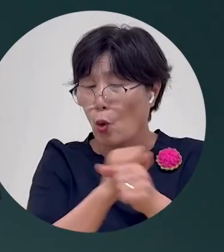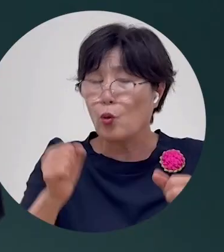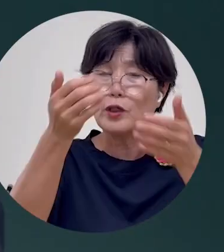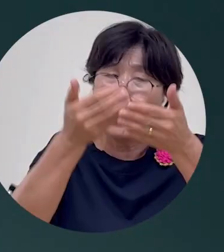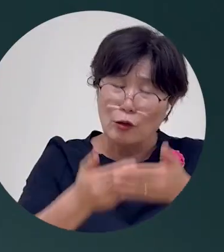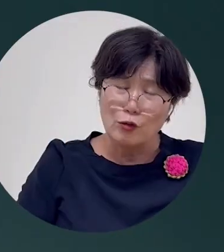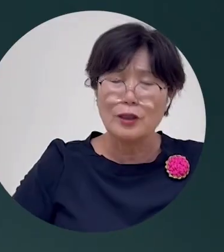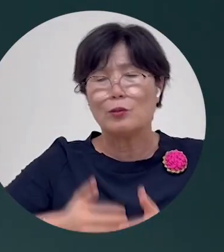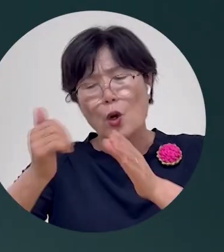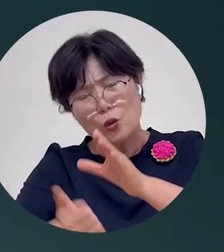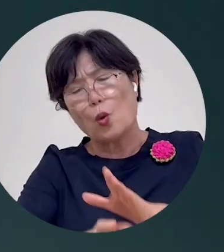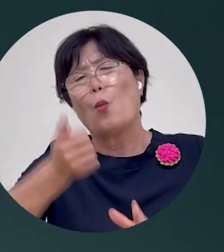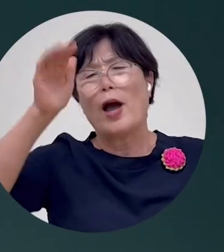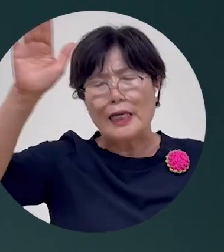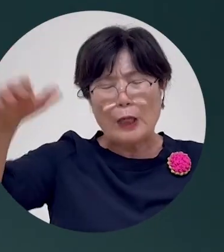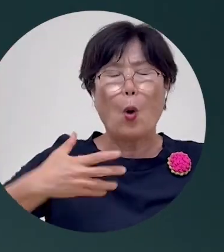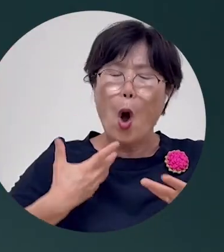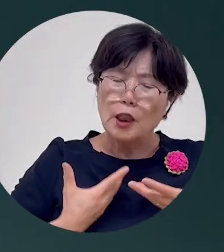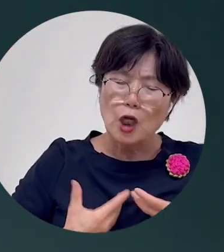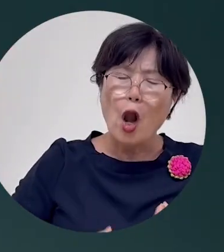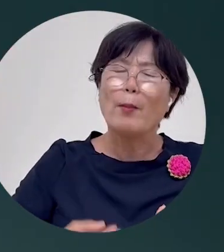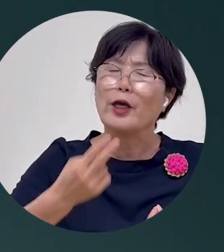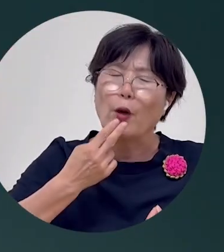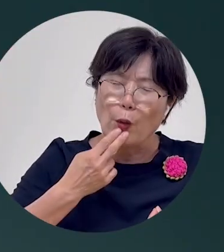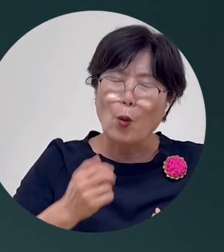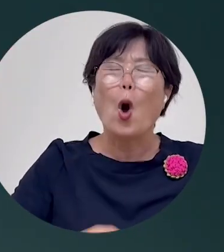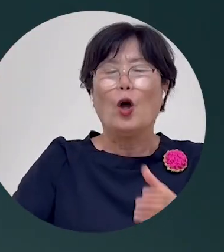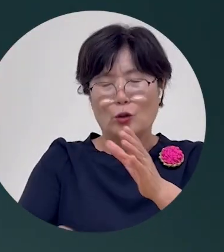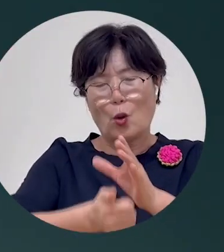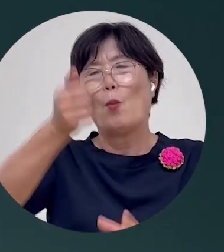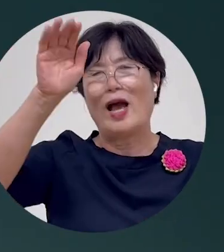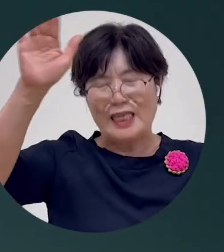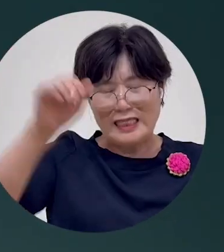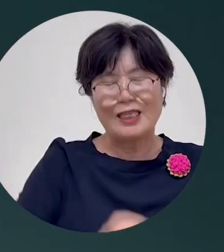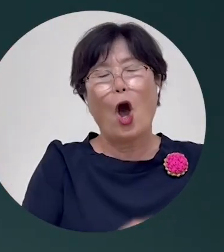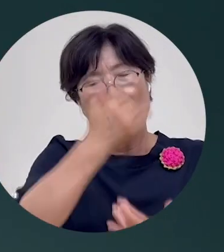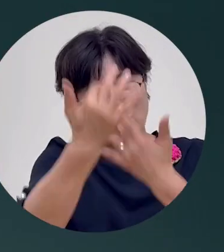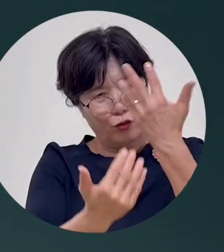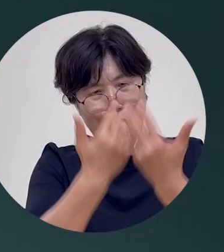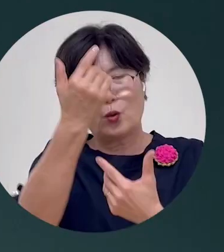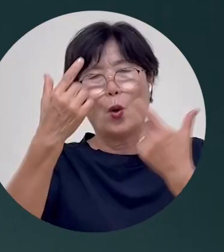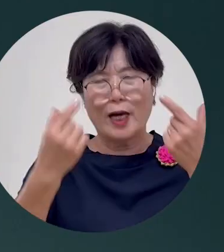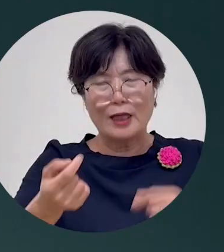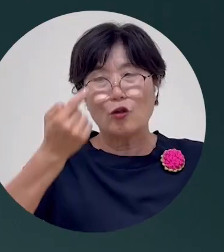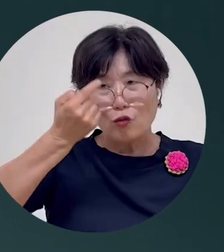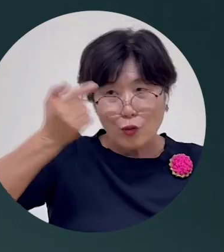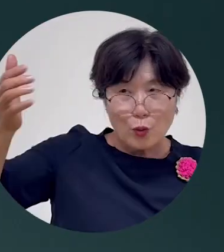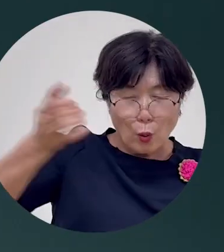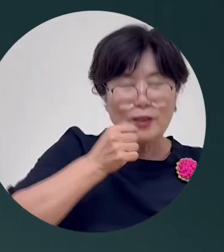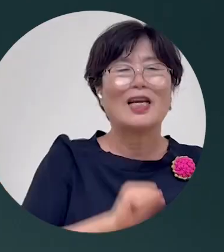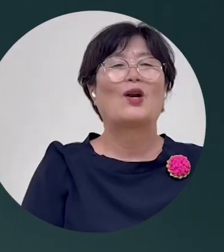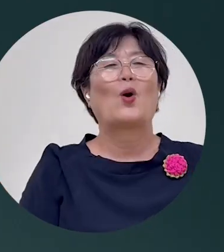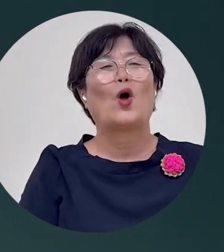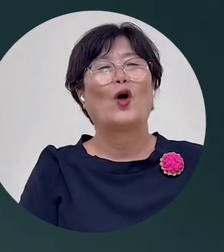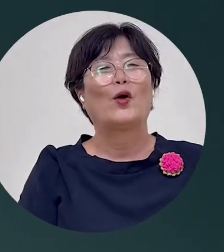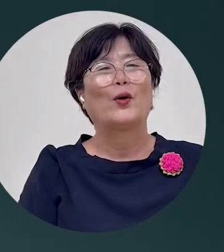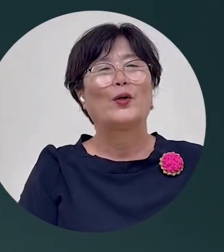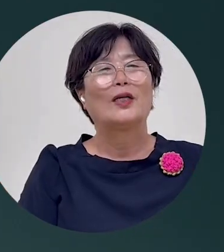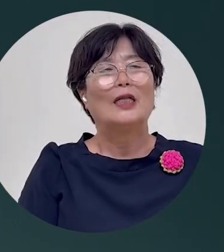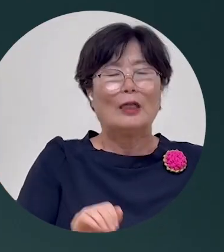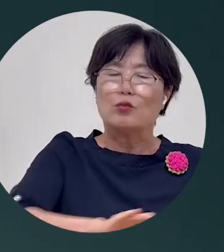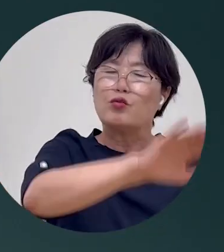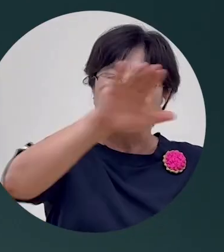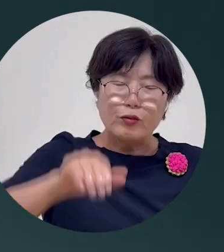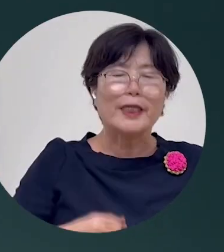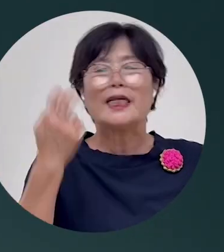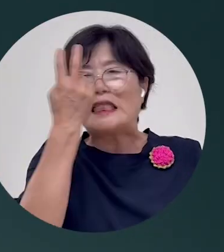소망이 있어요? 절망이 있어요? 소망이 있죠. 불꽃 같은 눈동자로